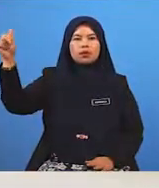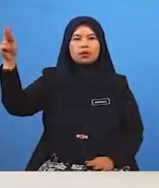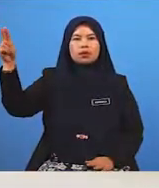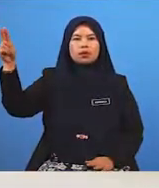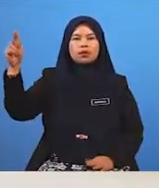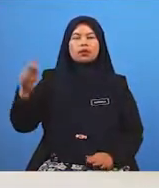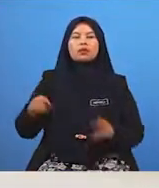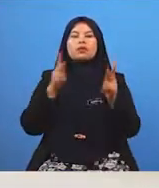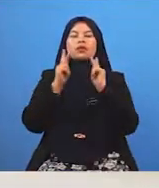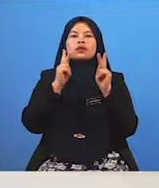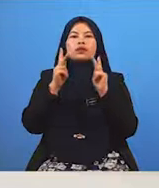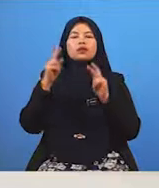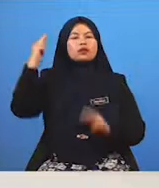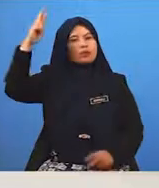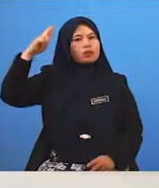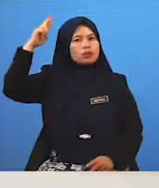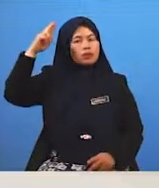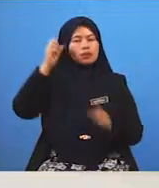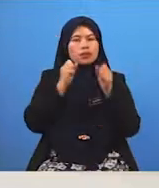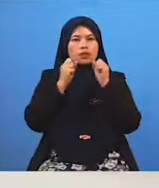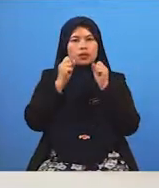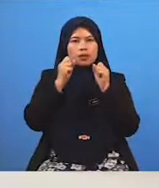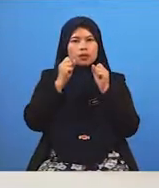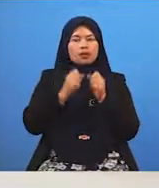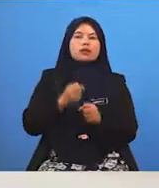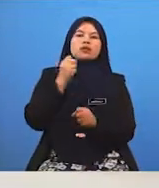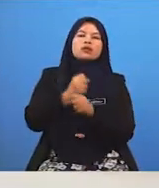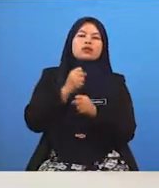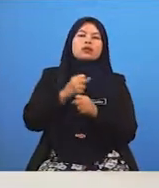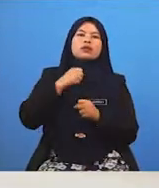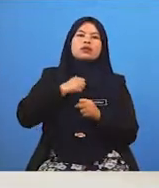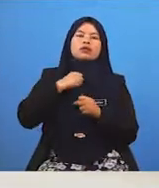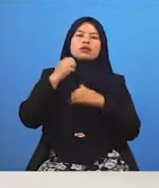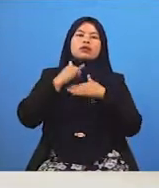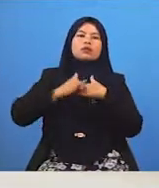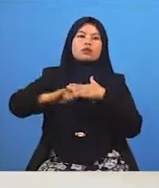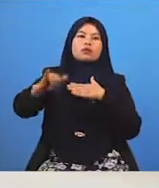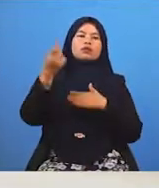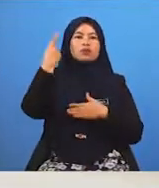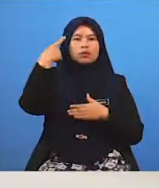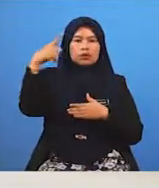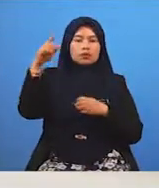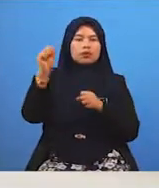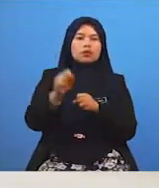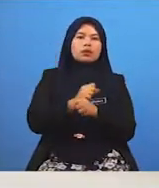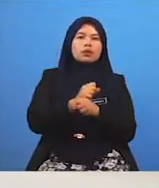bersabda, "Sesungguhnya aku diutuskan untuk menyempurnakan akhlak." Riwayat